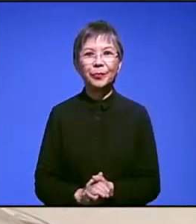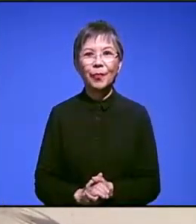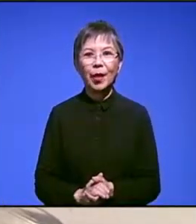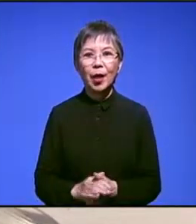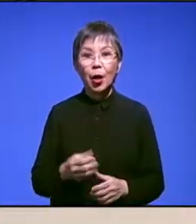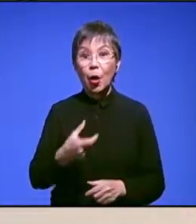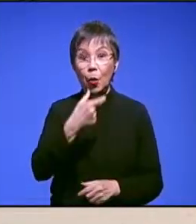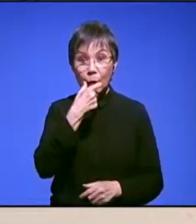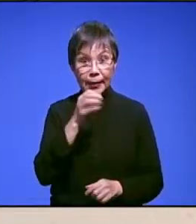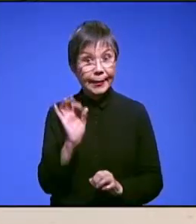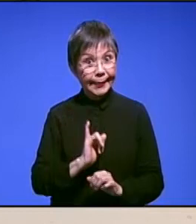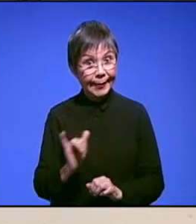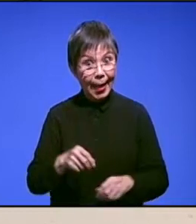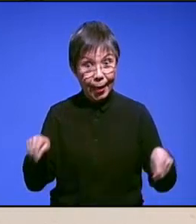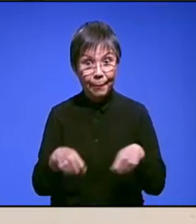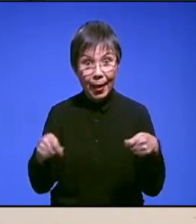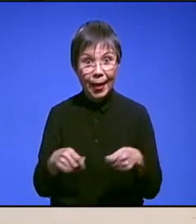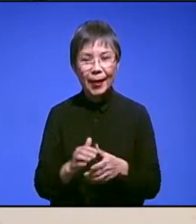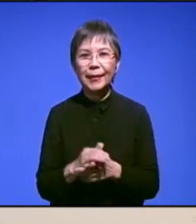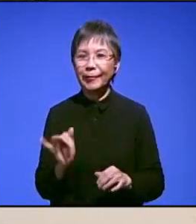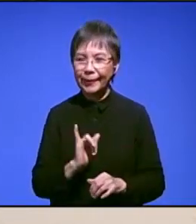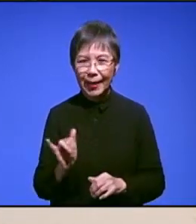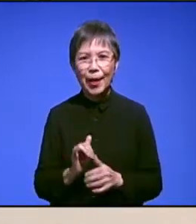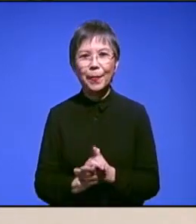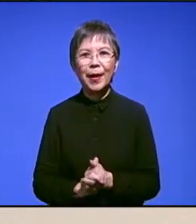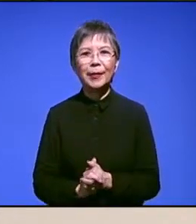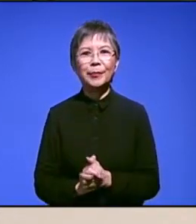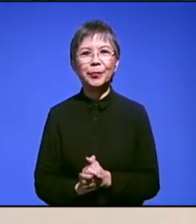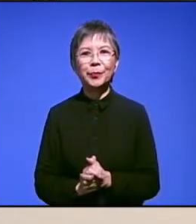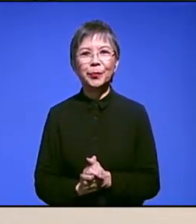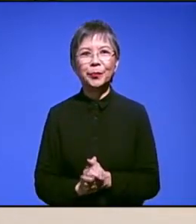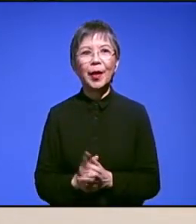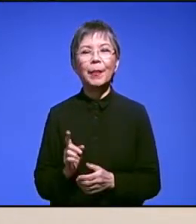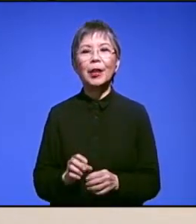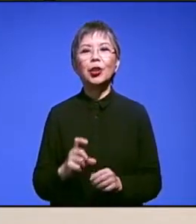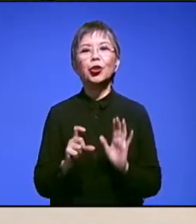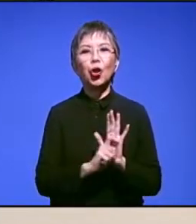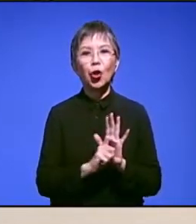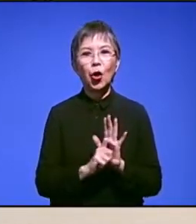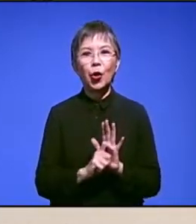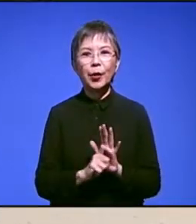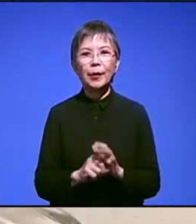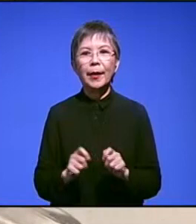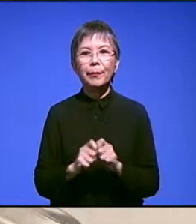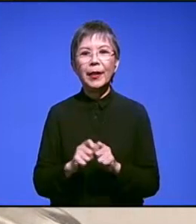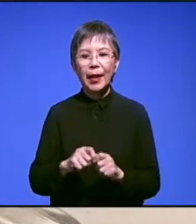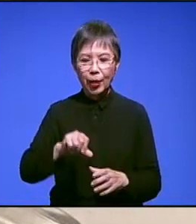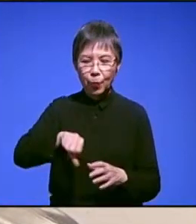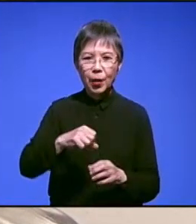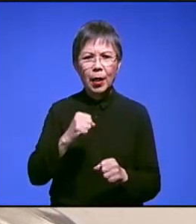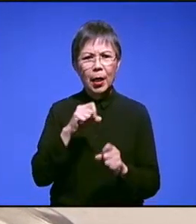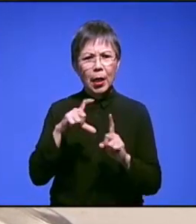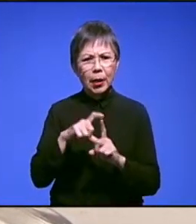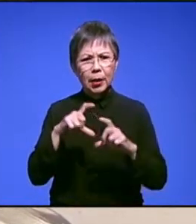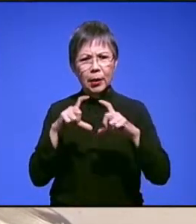Dunia kuliner memang selalu paling depan dalam mengikuti tren dan kebutuhan konsumen. Misalnya viralnya tantangan membuat kopi dalgona